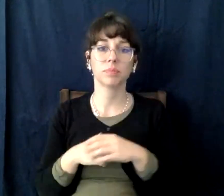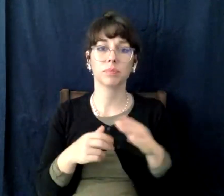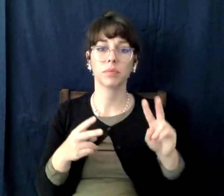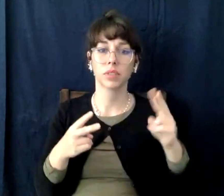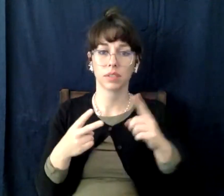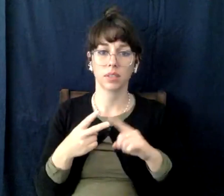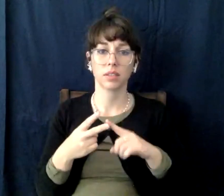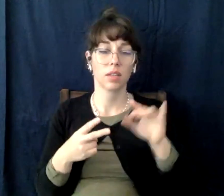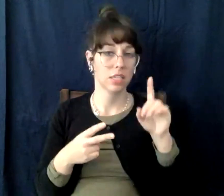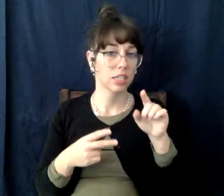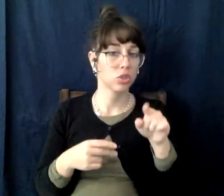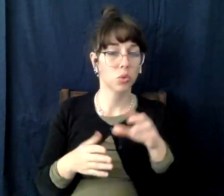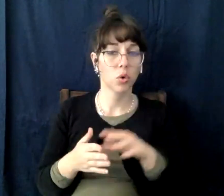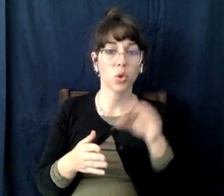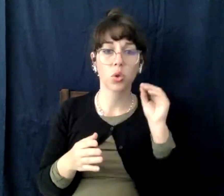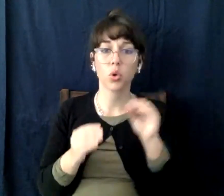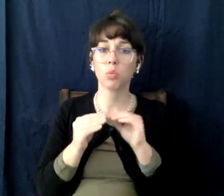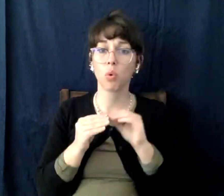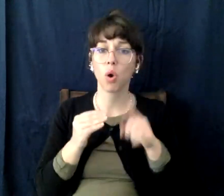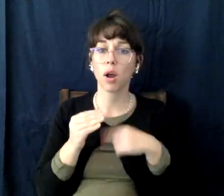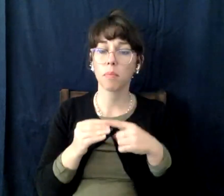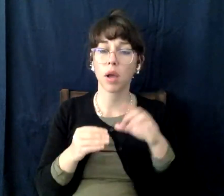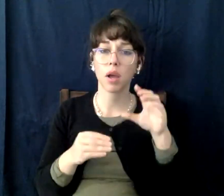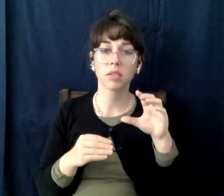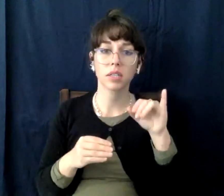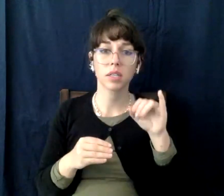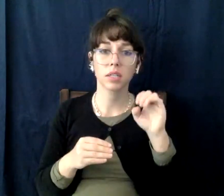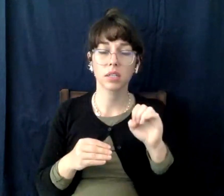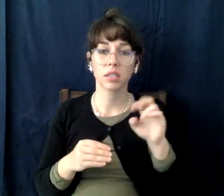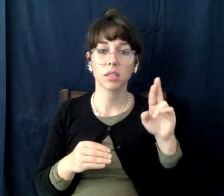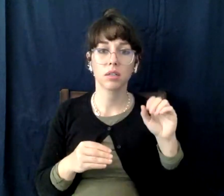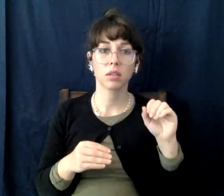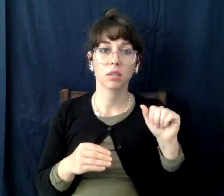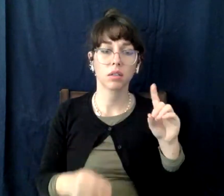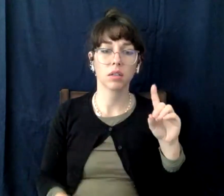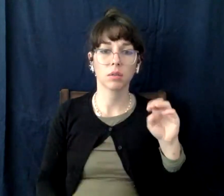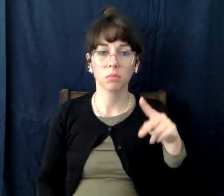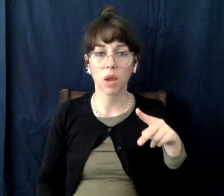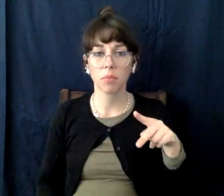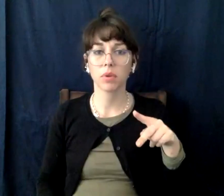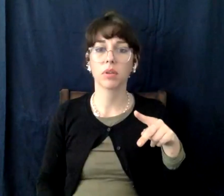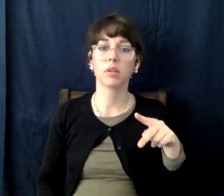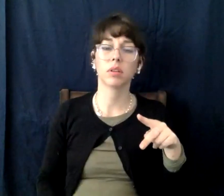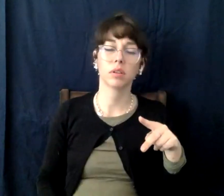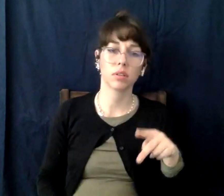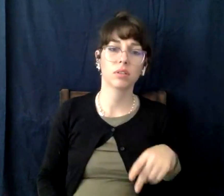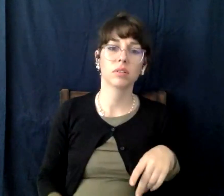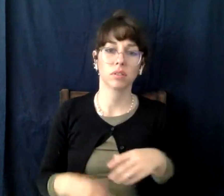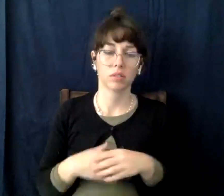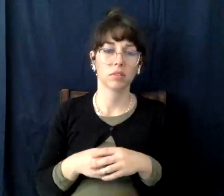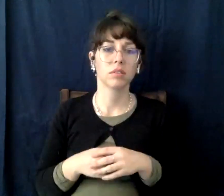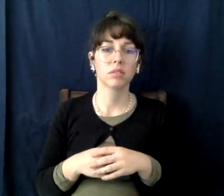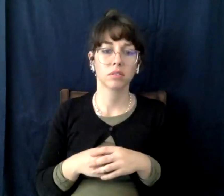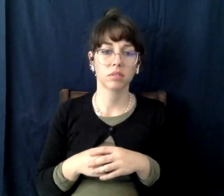is did you learn more about the competitive innovative roadmap. I'll send this question